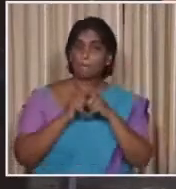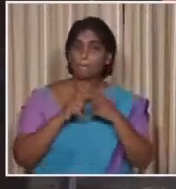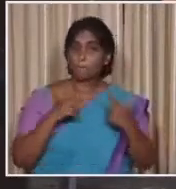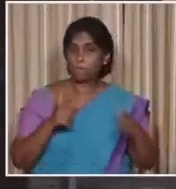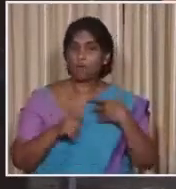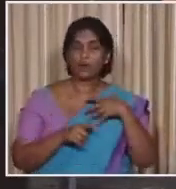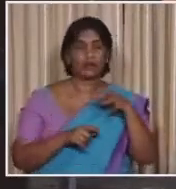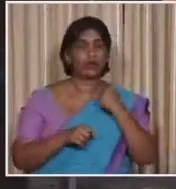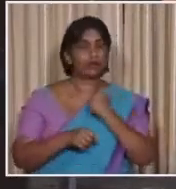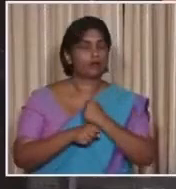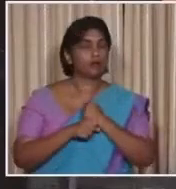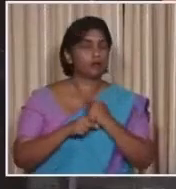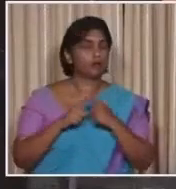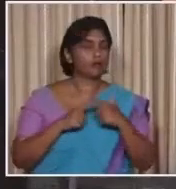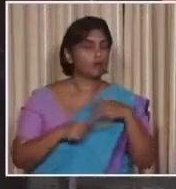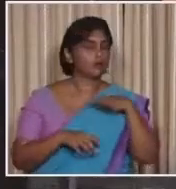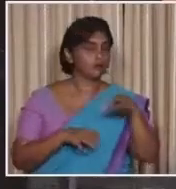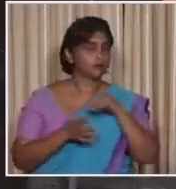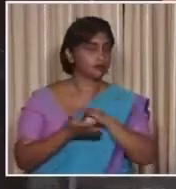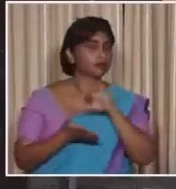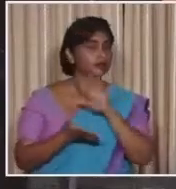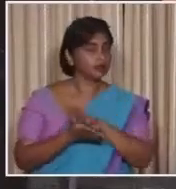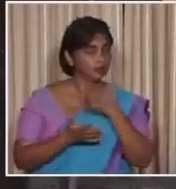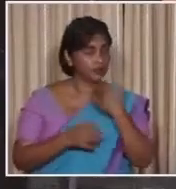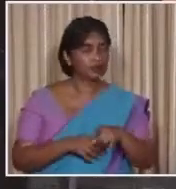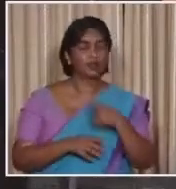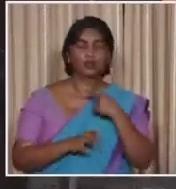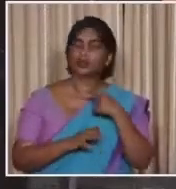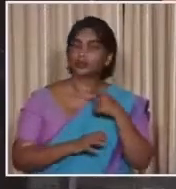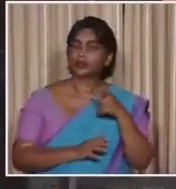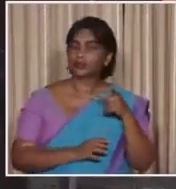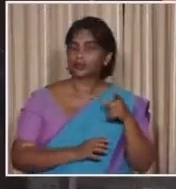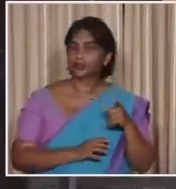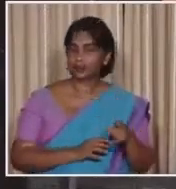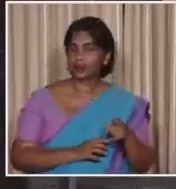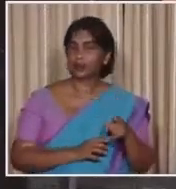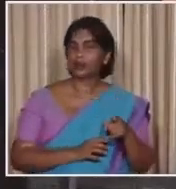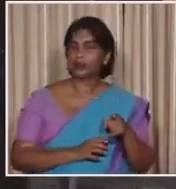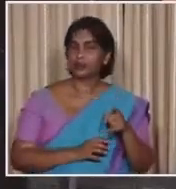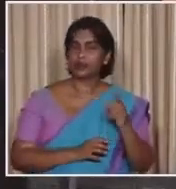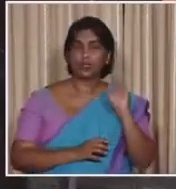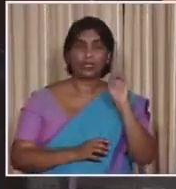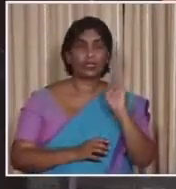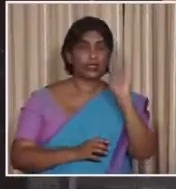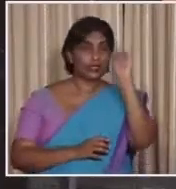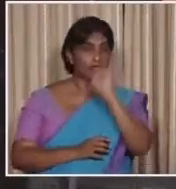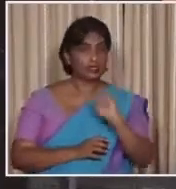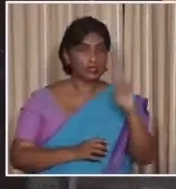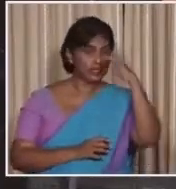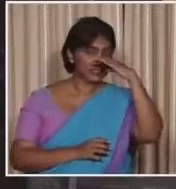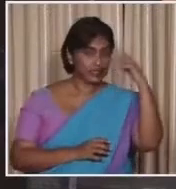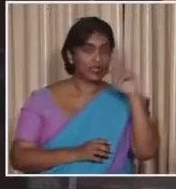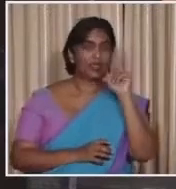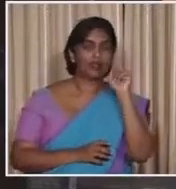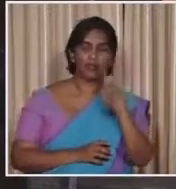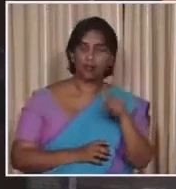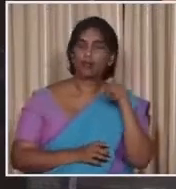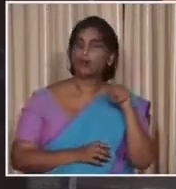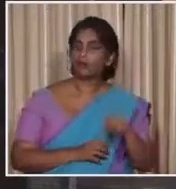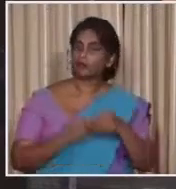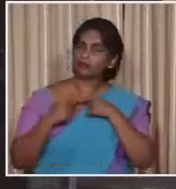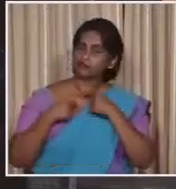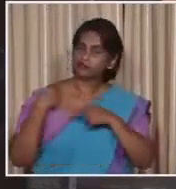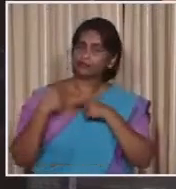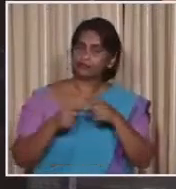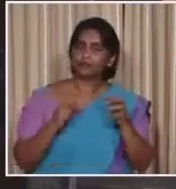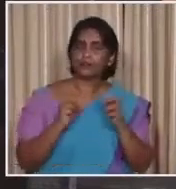เกย์เล่คนดูวันดีร์กลสิริเอกคนดูวันดีร์กลอันดีลีรันดีอินทร์วารัยเอตนิโยอินักขลวรังกลตอดัชชียาขนาด